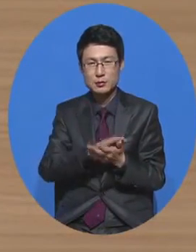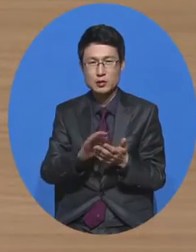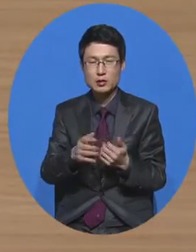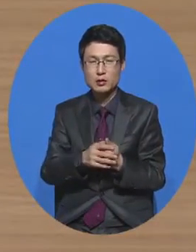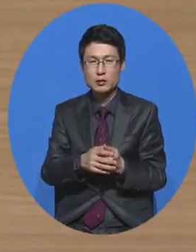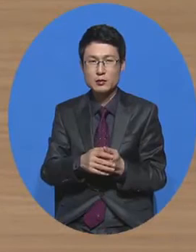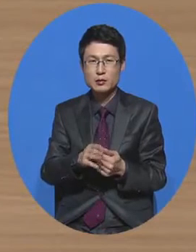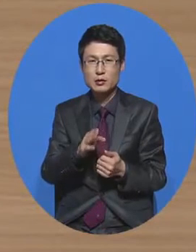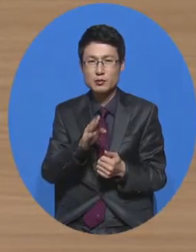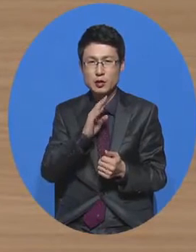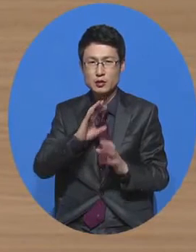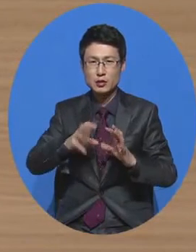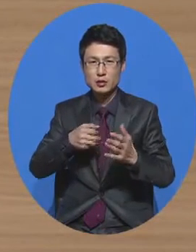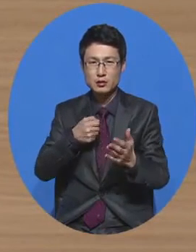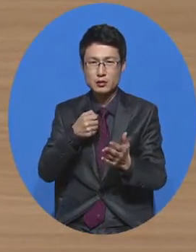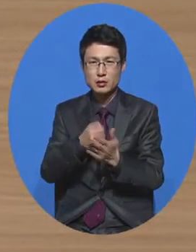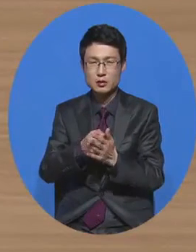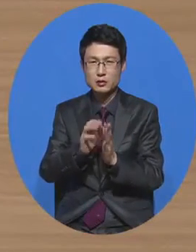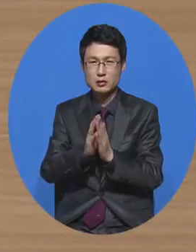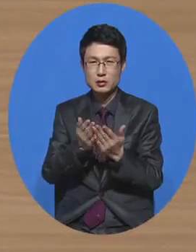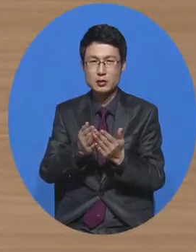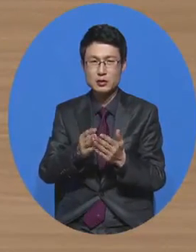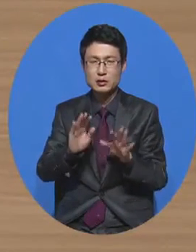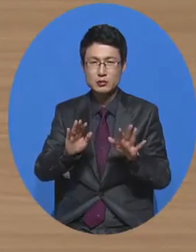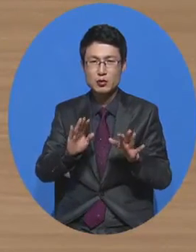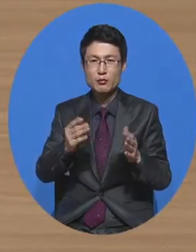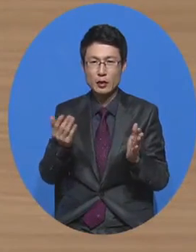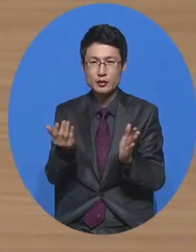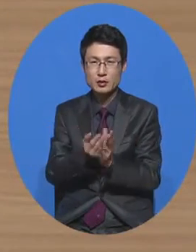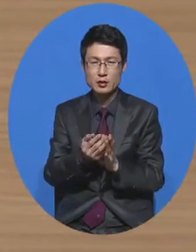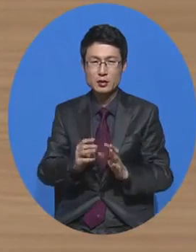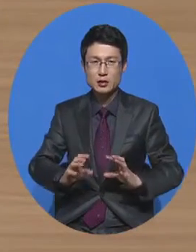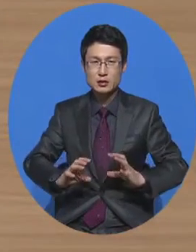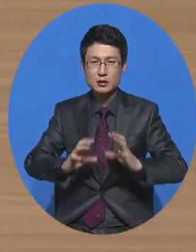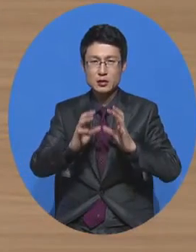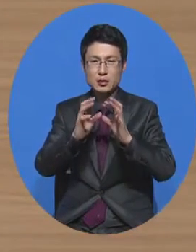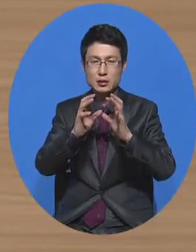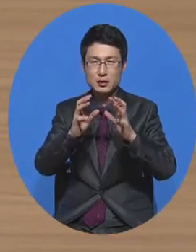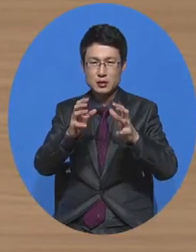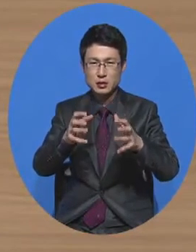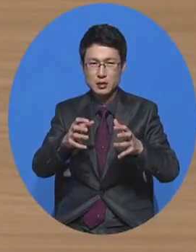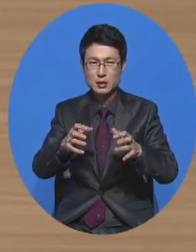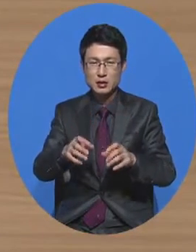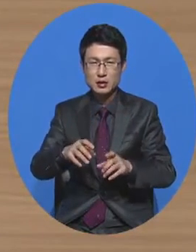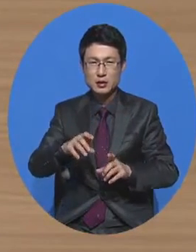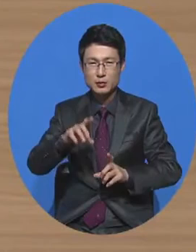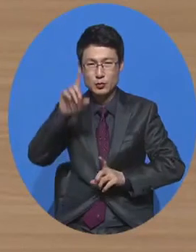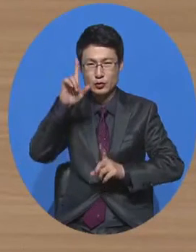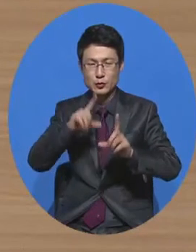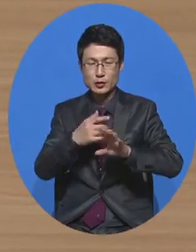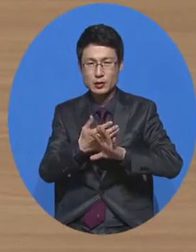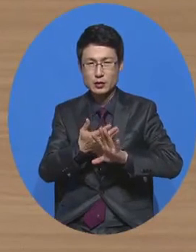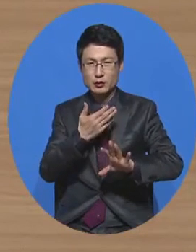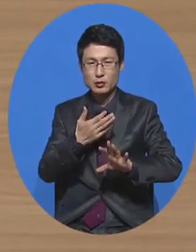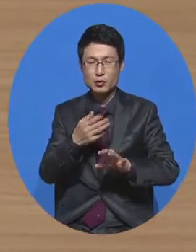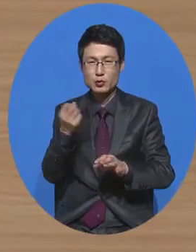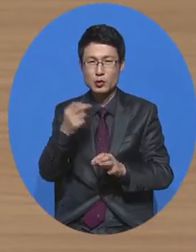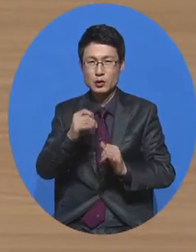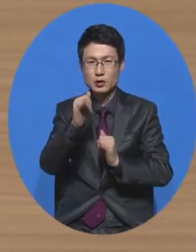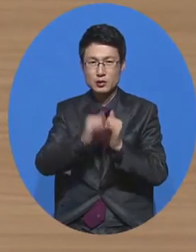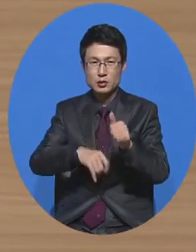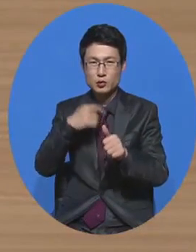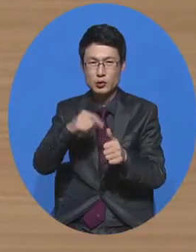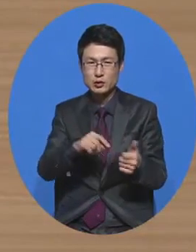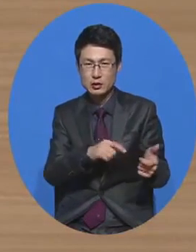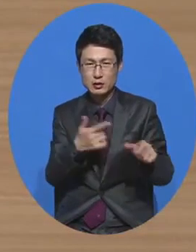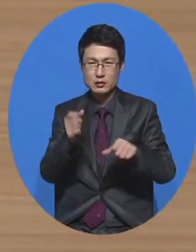국정교과서 라는게 시대에 맞는 것이냐 전세계적인 저류 에도 어긋날 뿐만 아니라 역사 교육에 있어서 다양성도